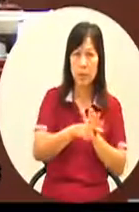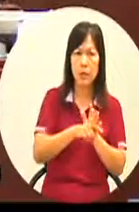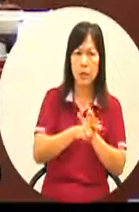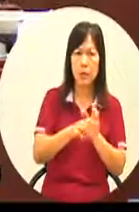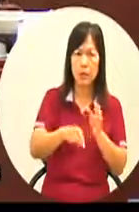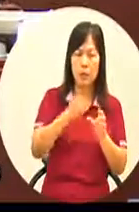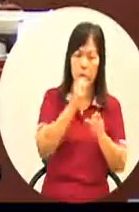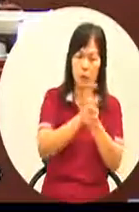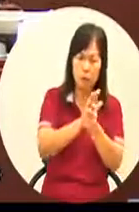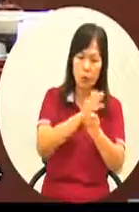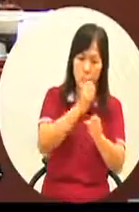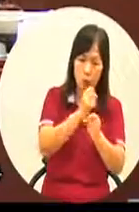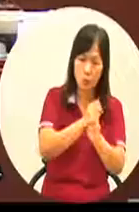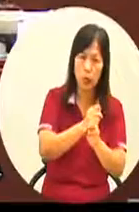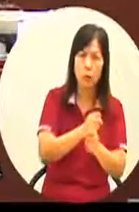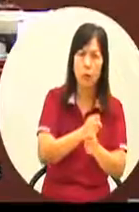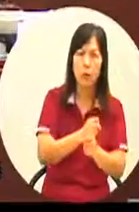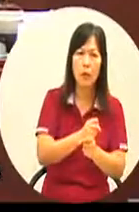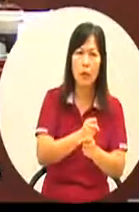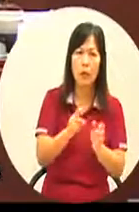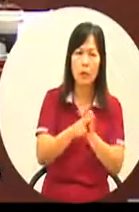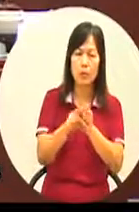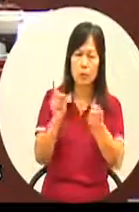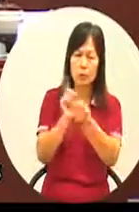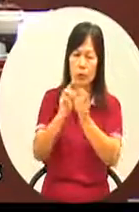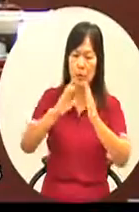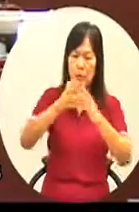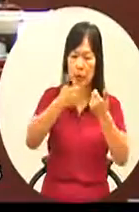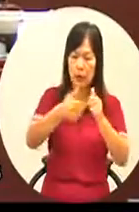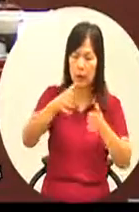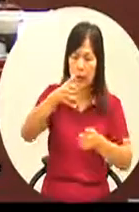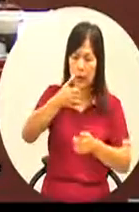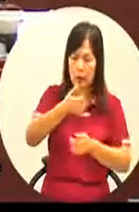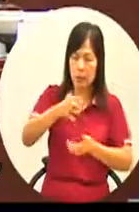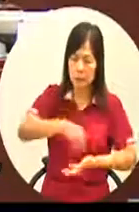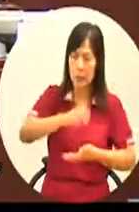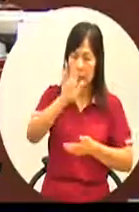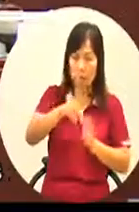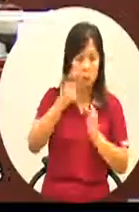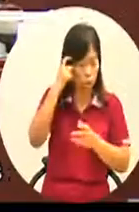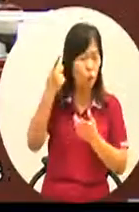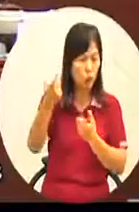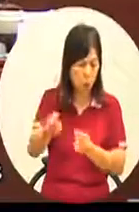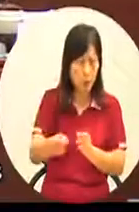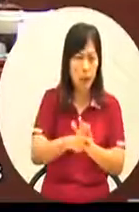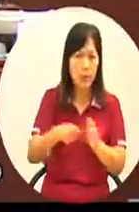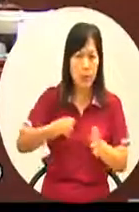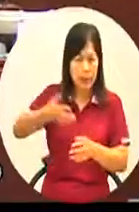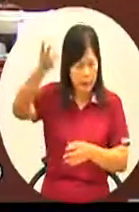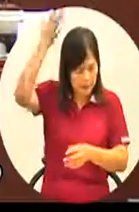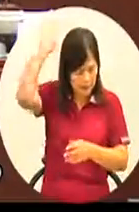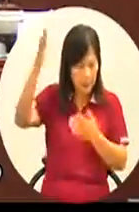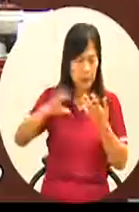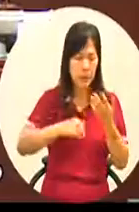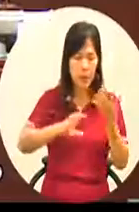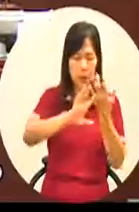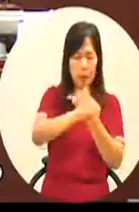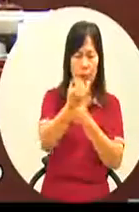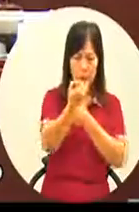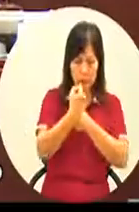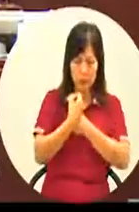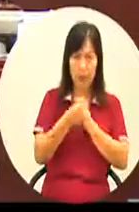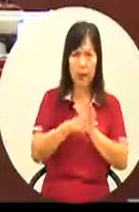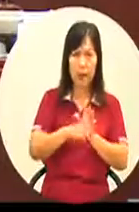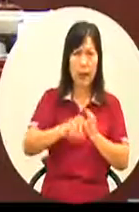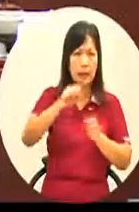工作方面，我们非常认同但议员所提的，我觉得其实在过去我们这些新住民姐妹其实来到台湾，其实